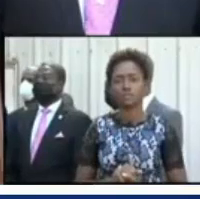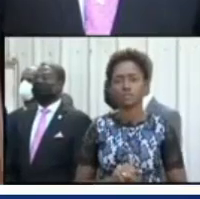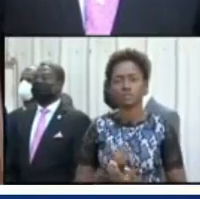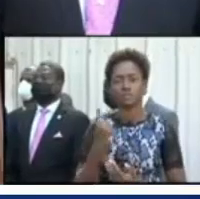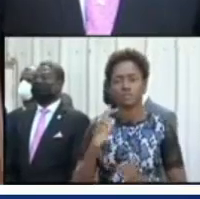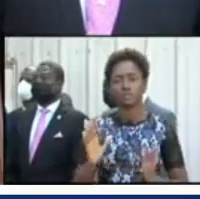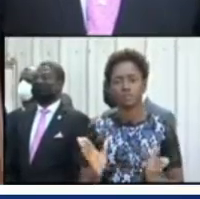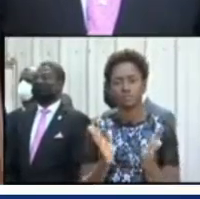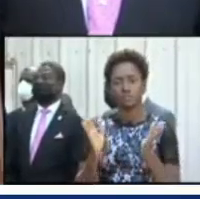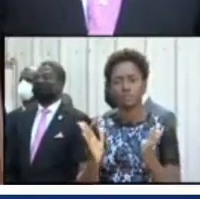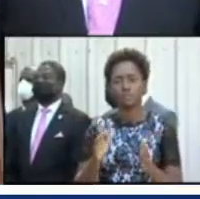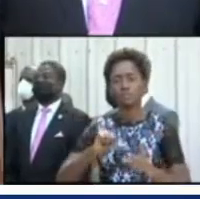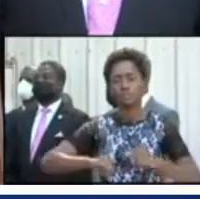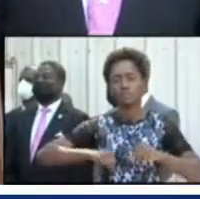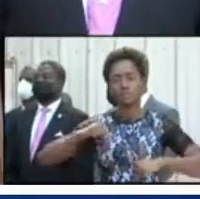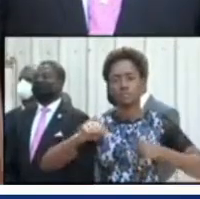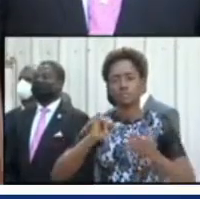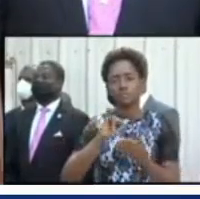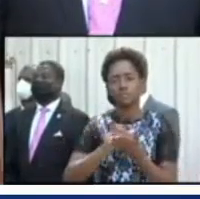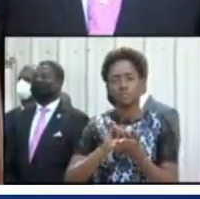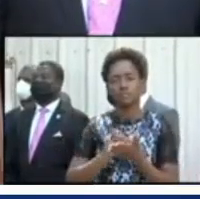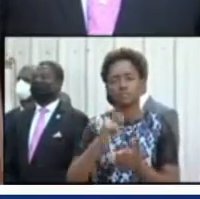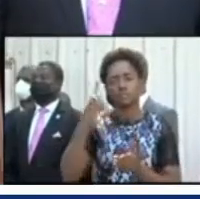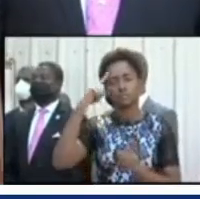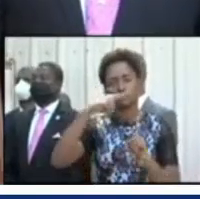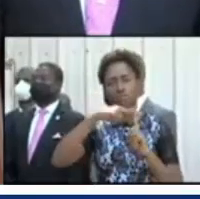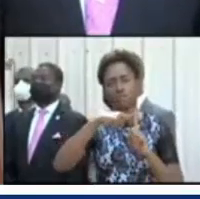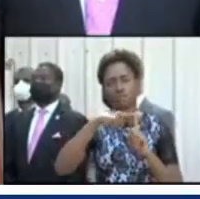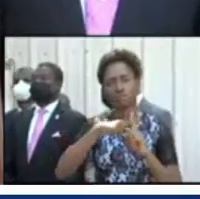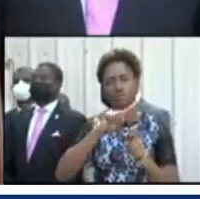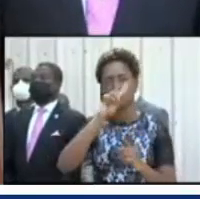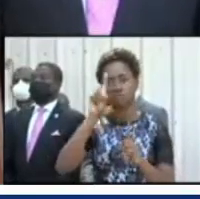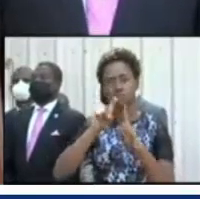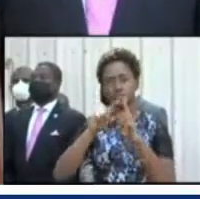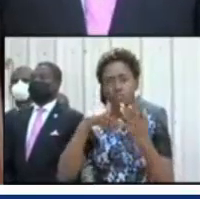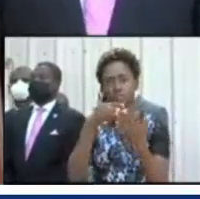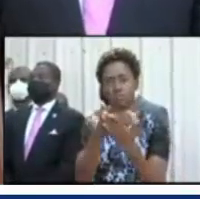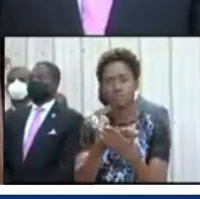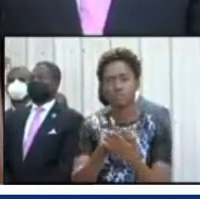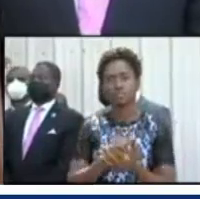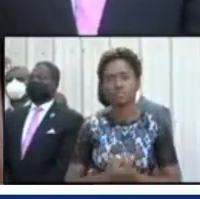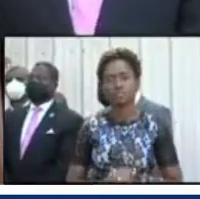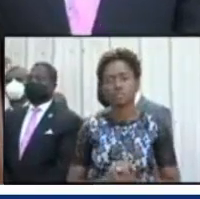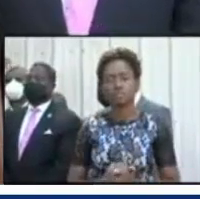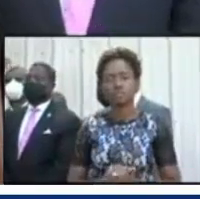motiver ce type d'action ça, dans le sens positif, leur